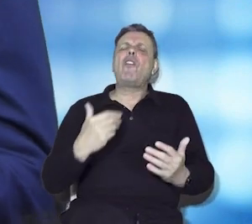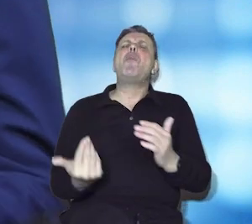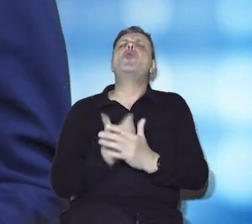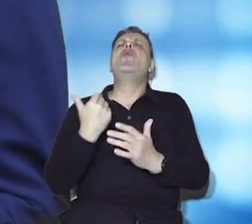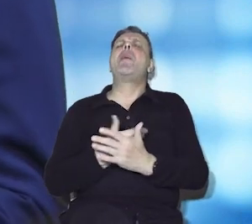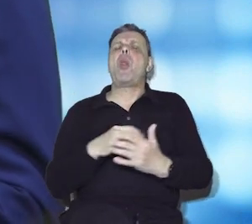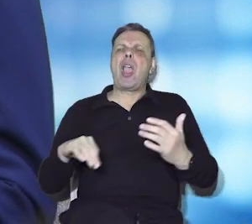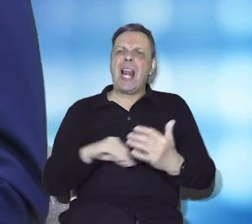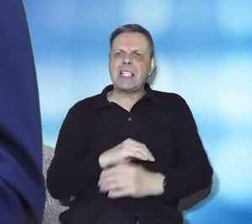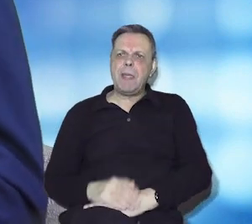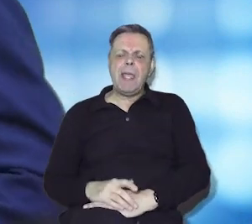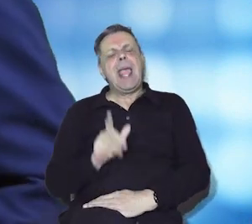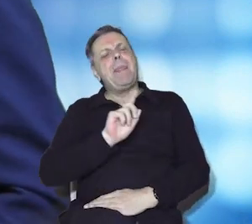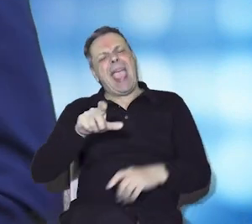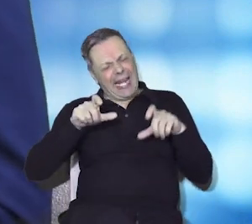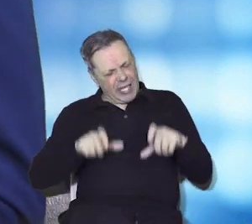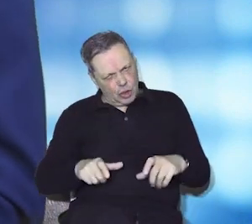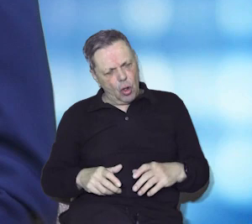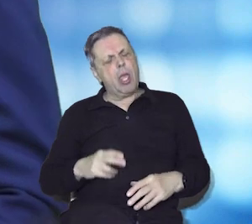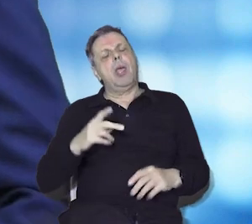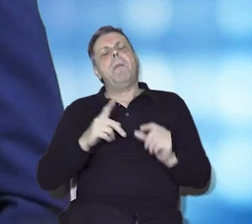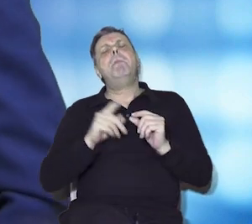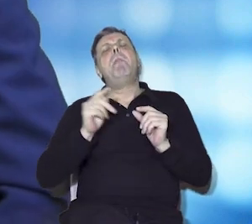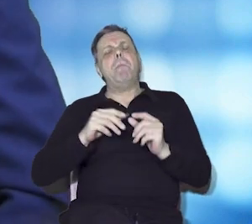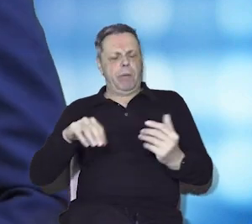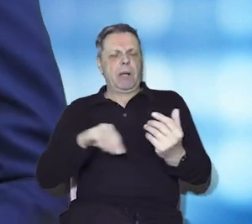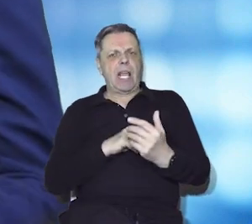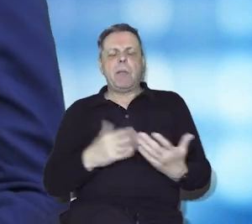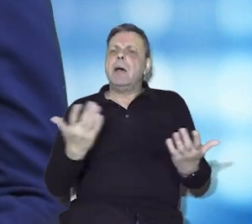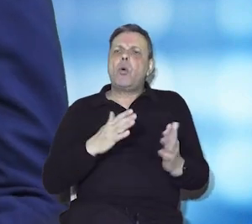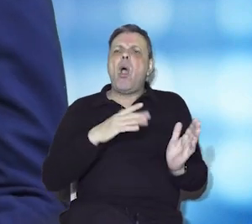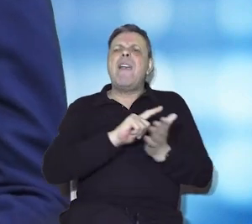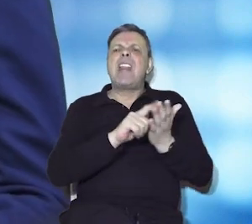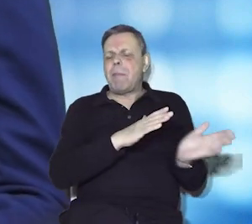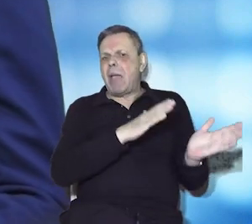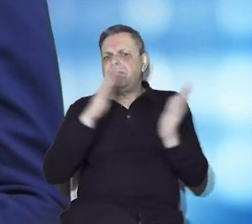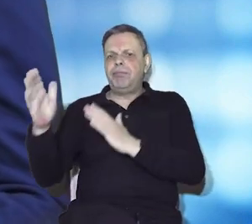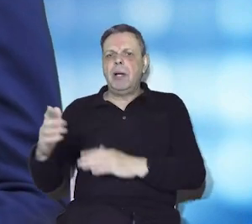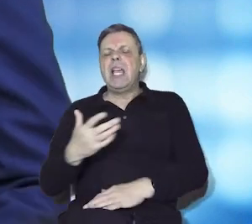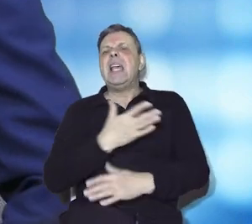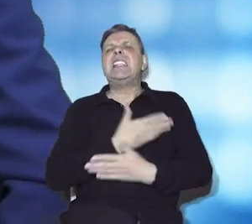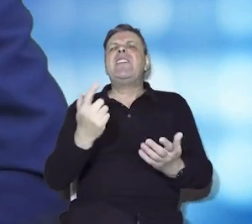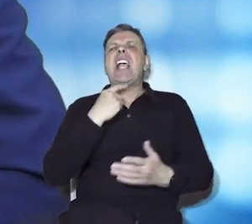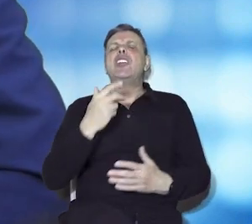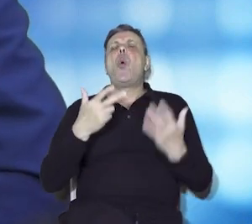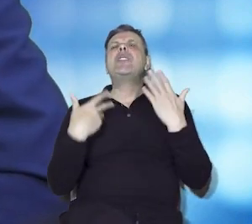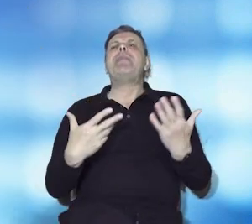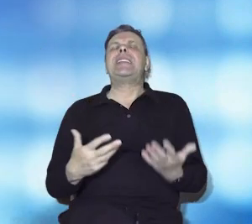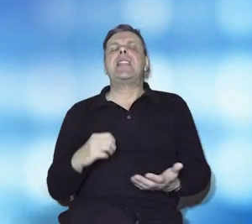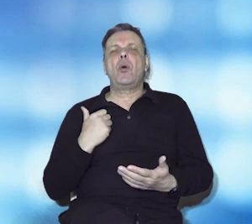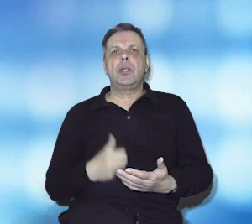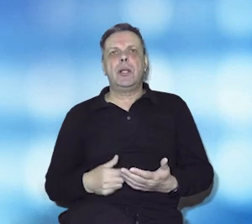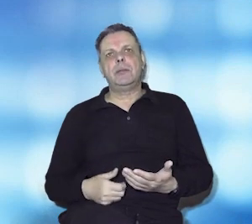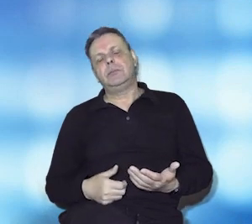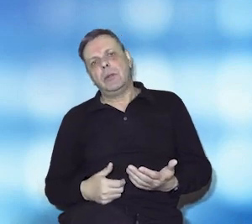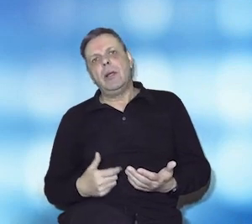ne u suvremenoj klasičnoj, već pop glazbi, koje vam je razdoblje? Svi kažu 80. da su najbolje. Vama? Pa dobro, meni